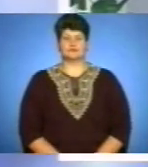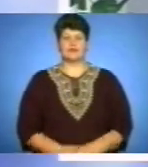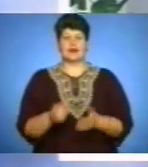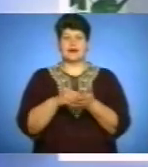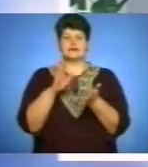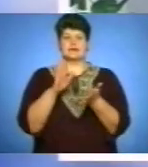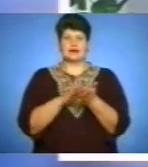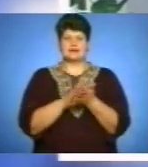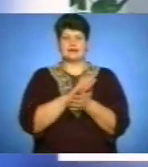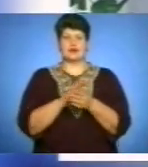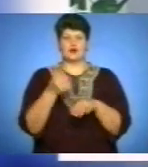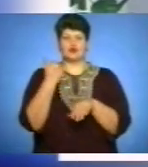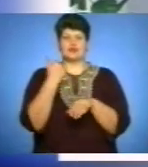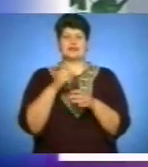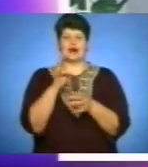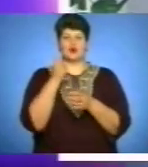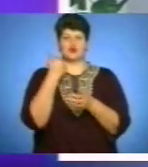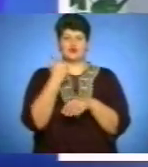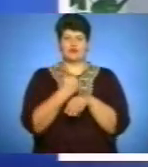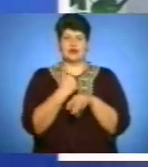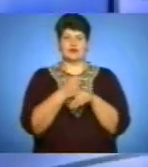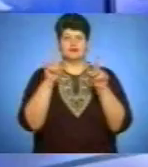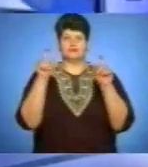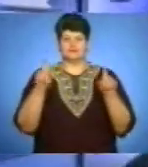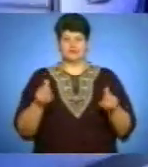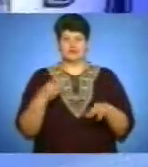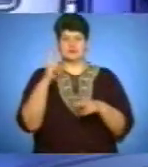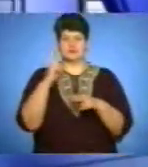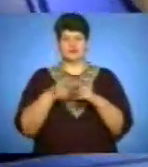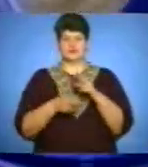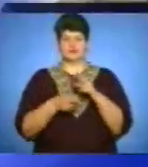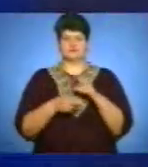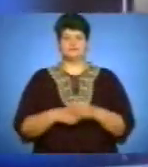Реєстрацію на основне зовнішнє незалежне оцінювання завершено.